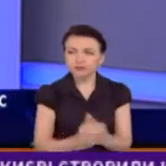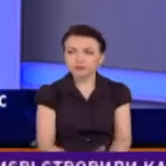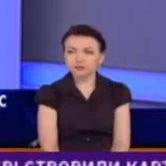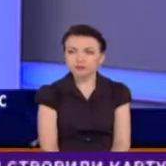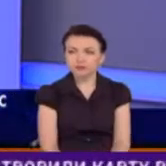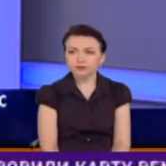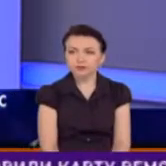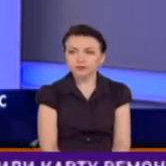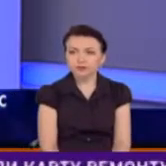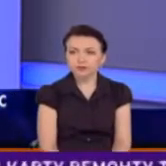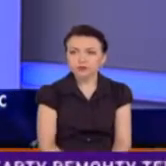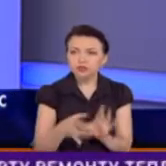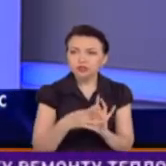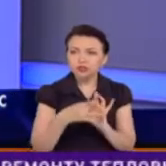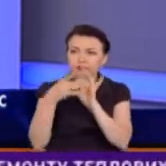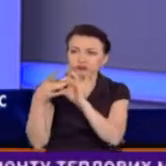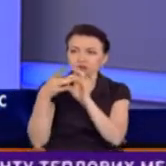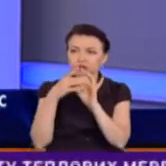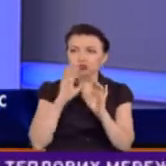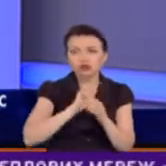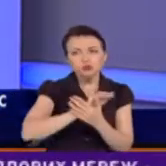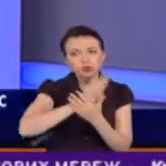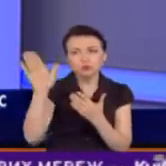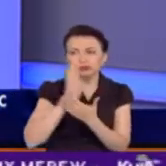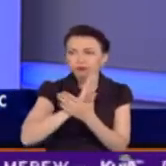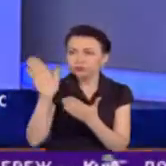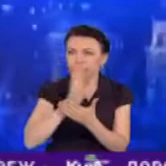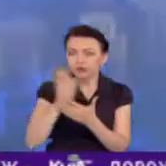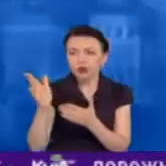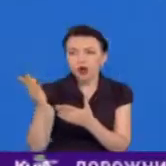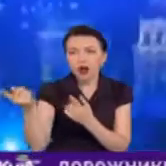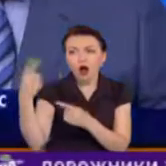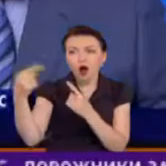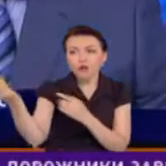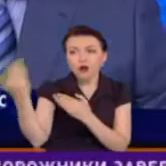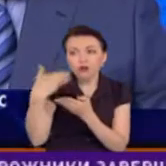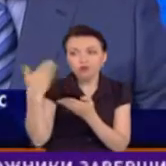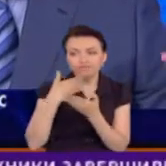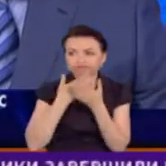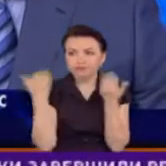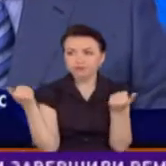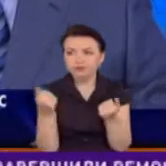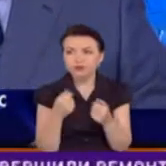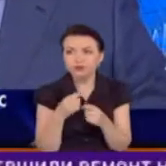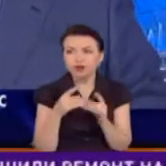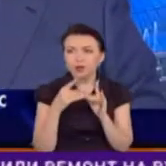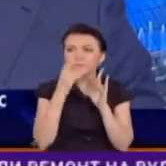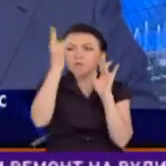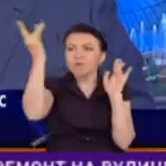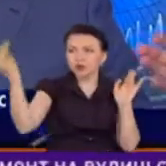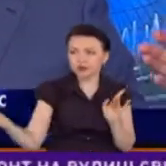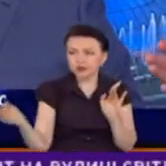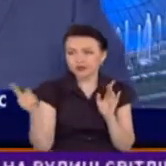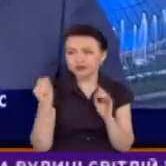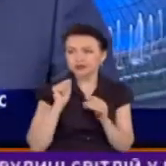нас таких немає? Ні, у нас тільки в одну сторону. Ну, так значить, не можна? В сторону Європи він працює, міст. Можна, але